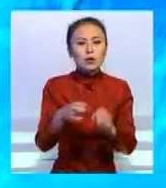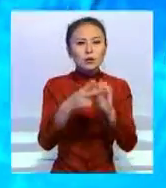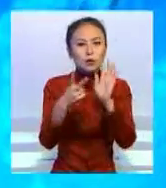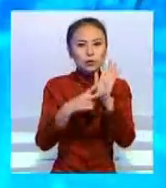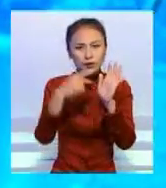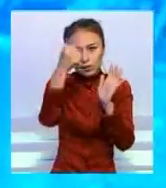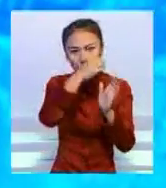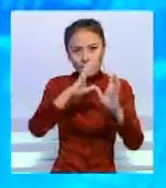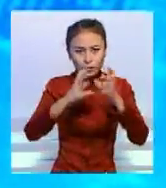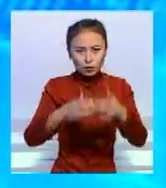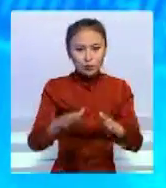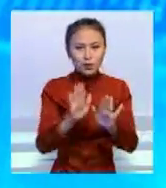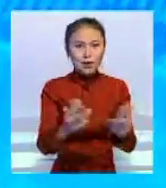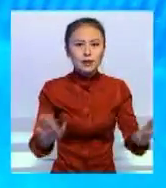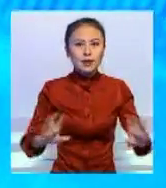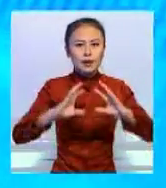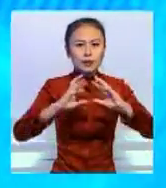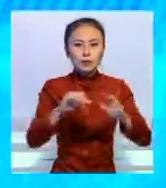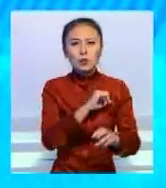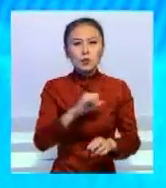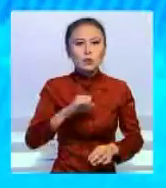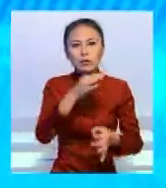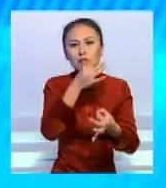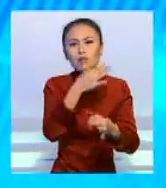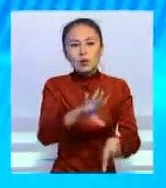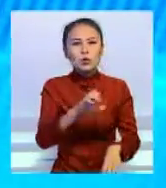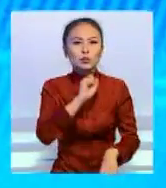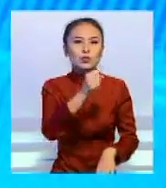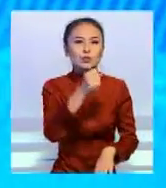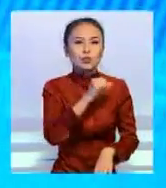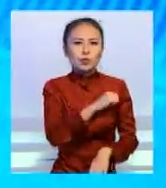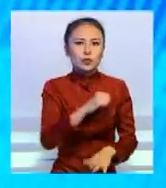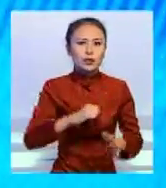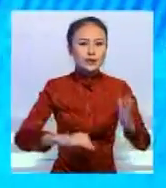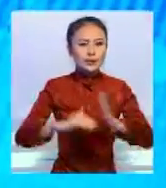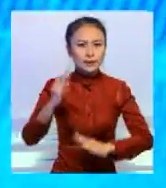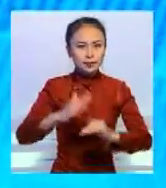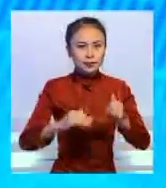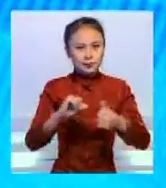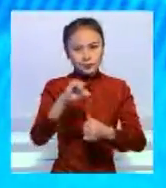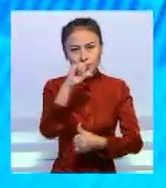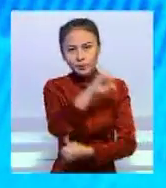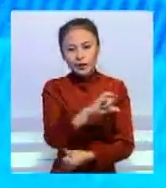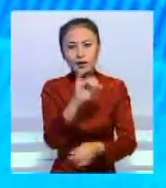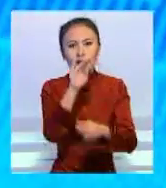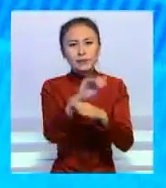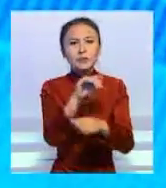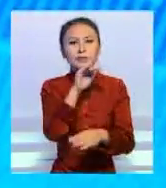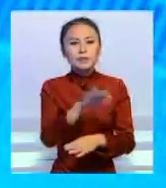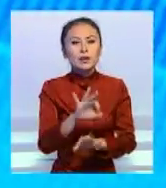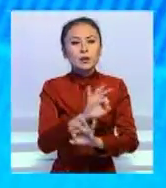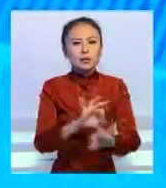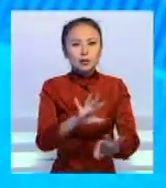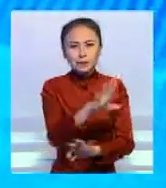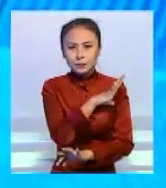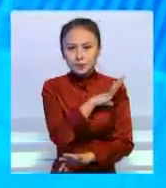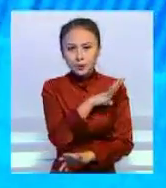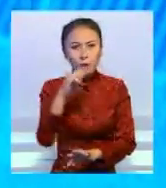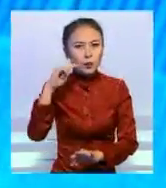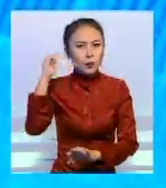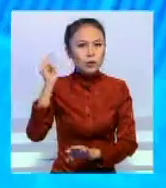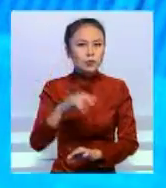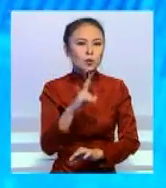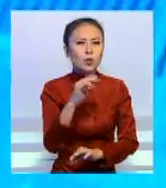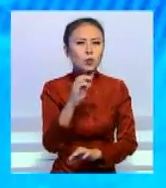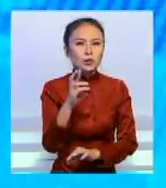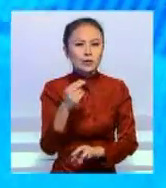Экспо-2017 халықаралық көрмесін әлемге паш ету кез келген журналист үшін тәжірибе ғана емес, олардың кәсіби деңгейін де арттырады деп есептейді